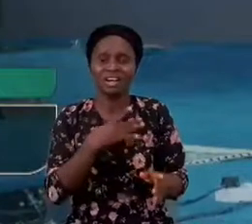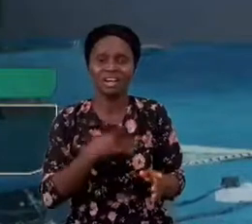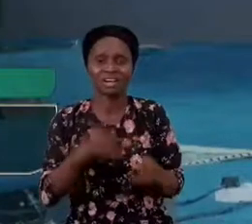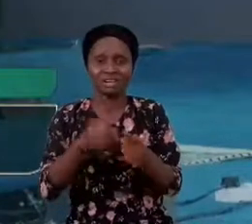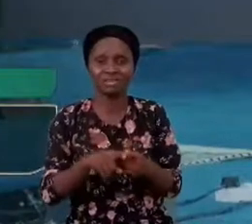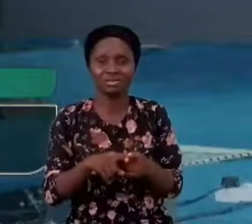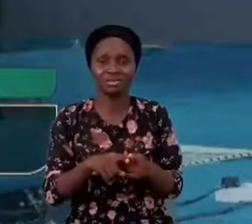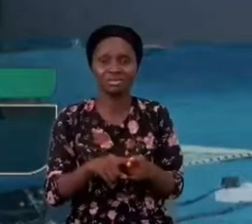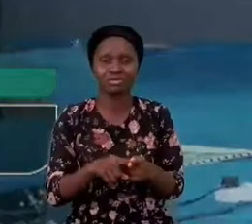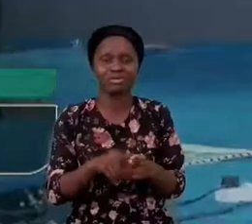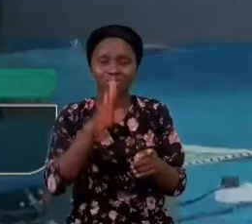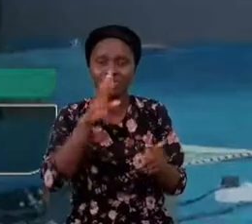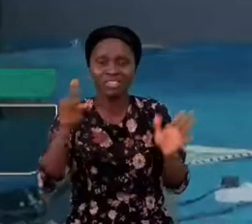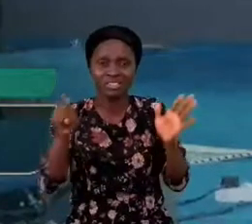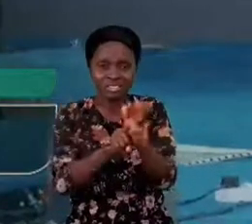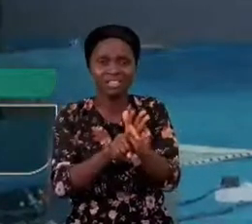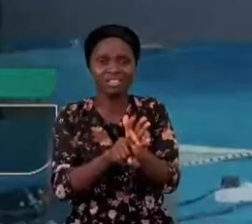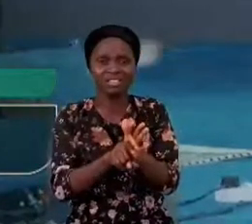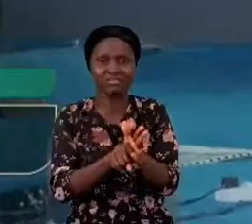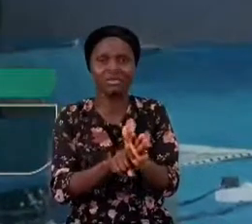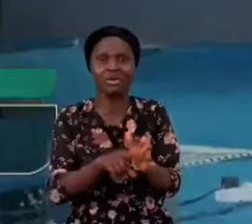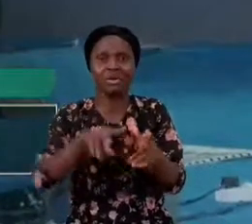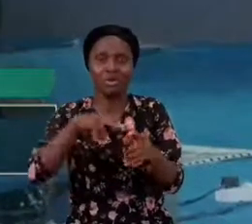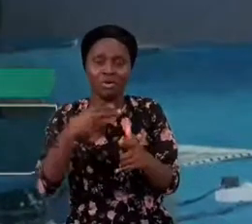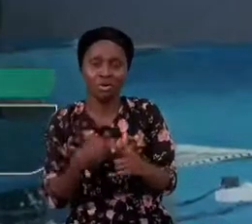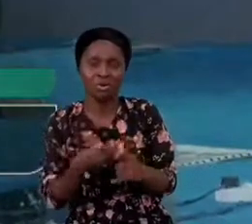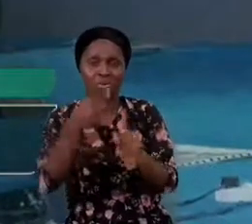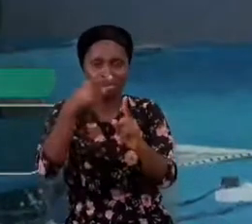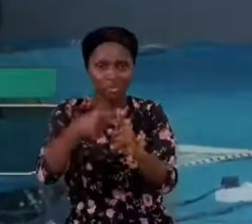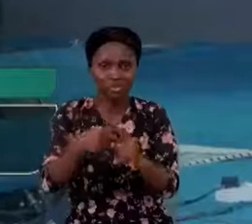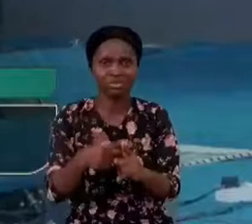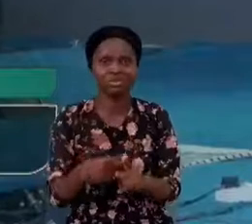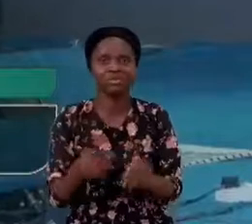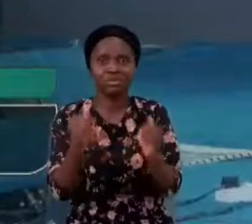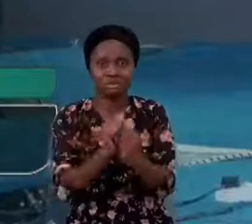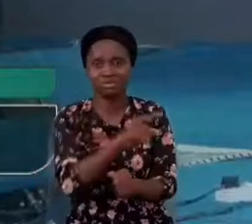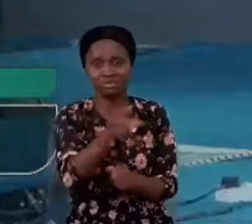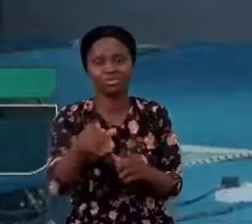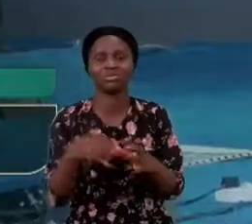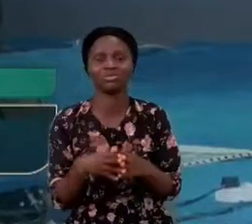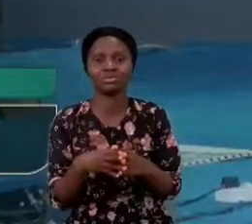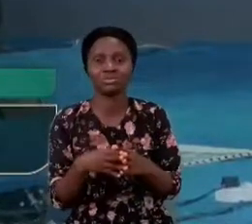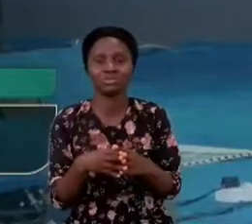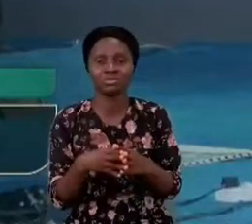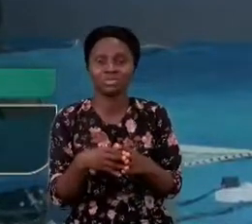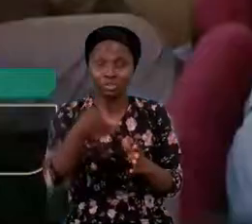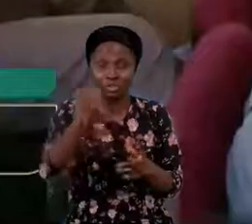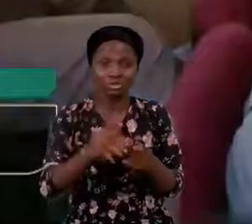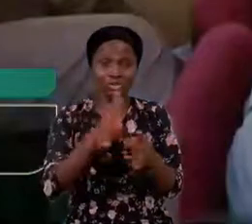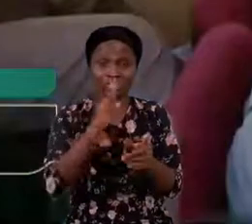essayer, tu veux aller faire la matière, là ah, fais attention. Tu veux choisir la filière, là ah, fais attention, hein. Tout le temps, fais attention, fais